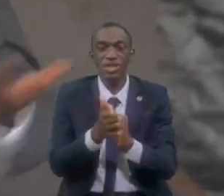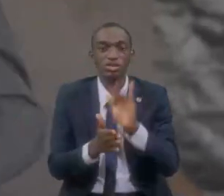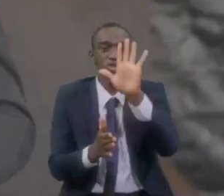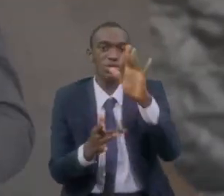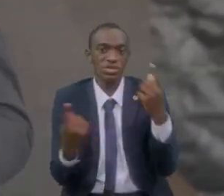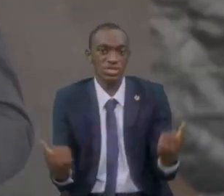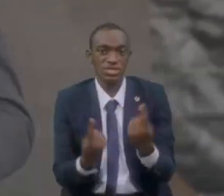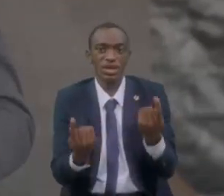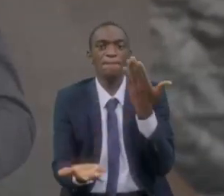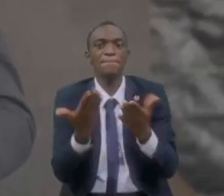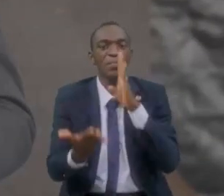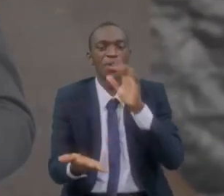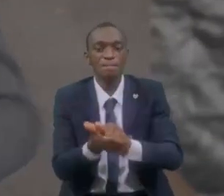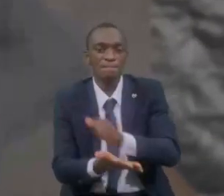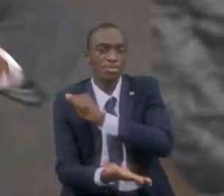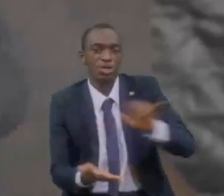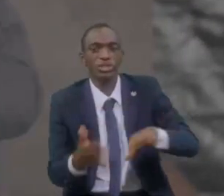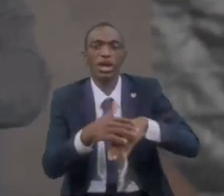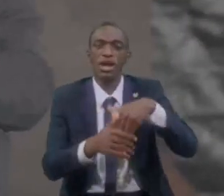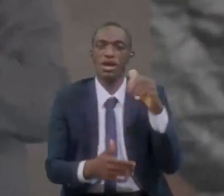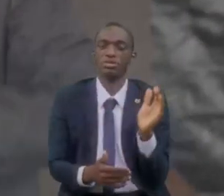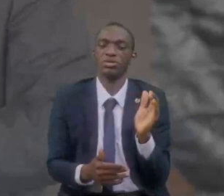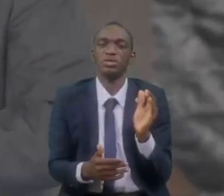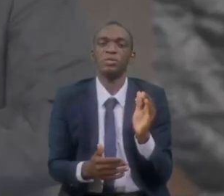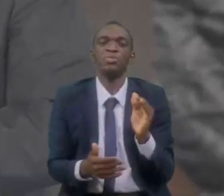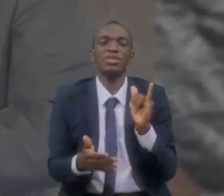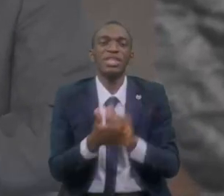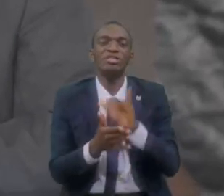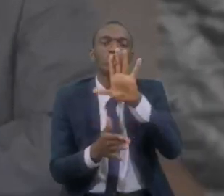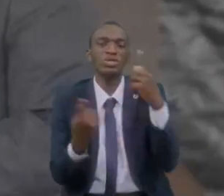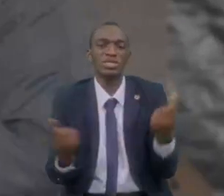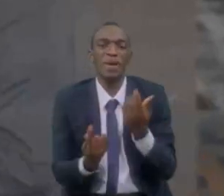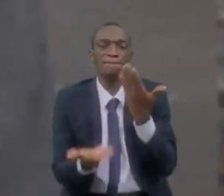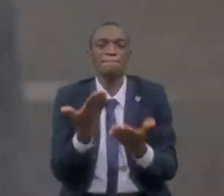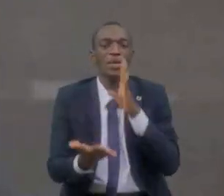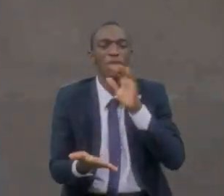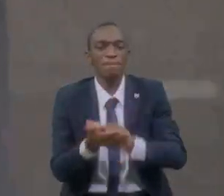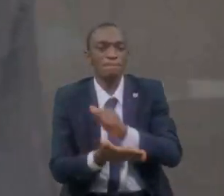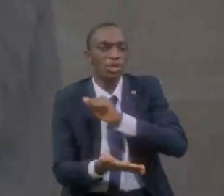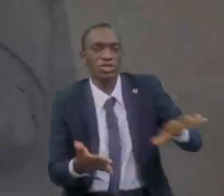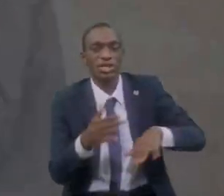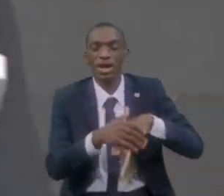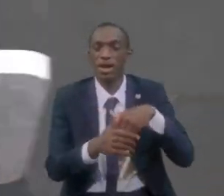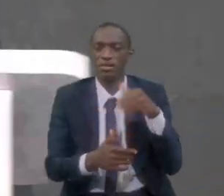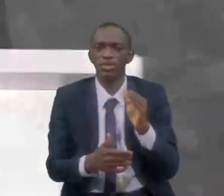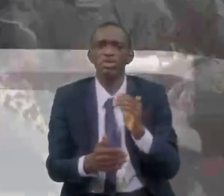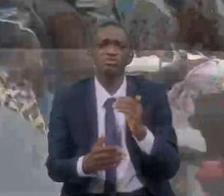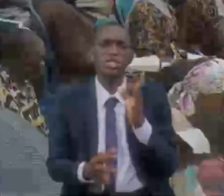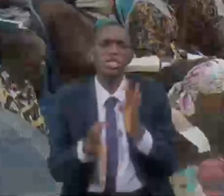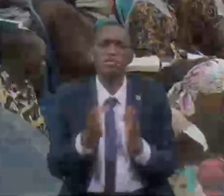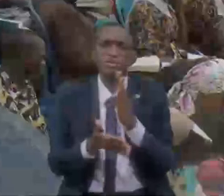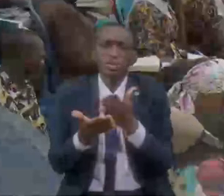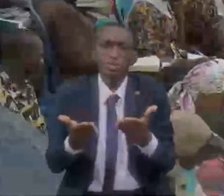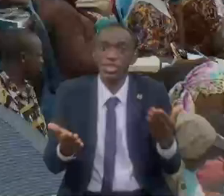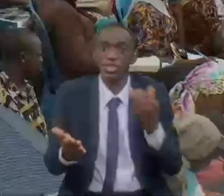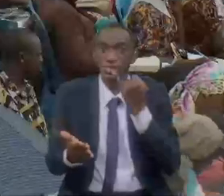péchés soient effacés. Pour que vos péchés soient effacés. Si quelque